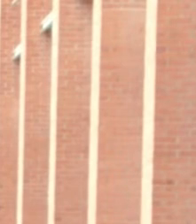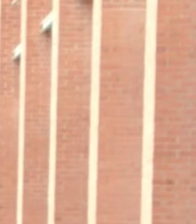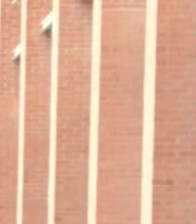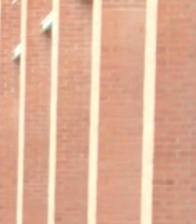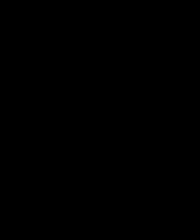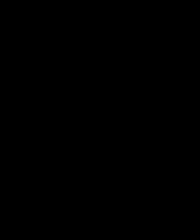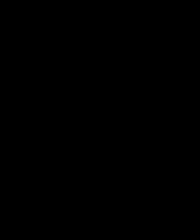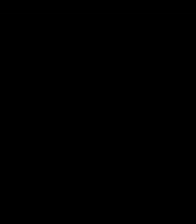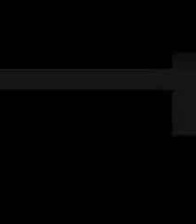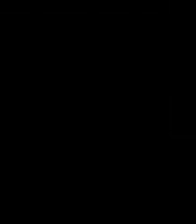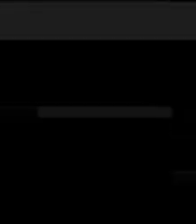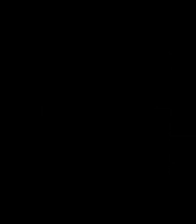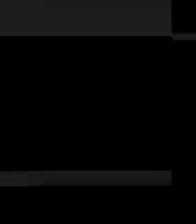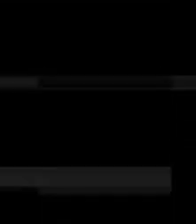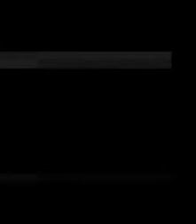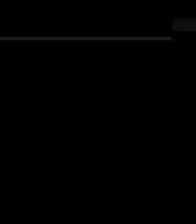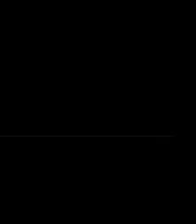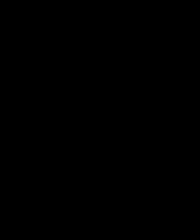molt important.